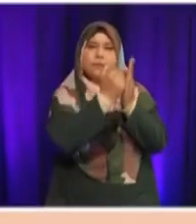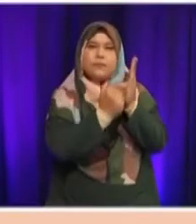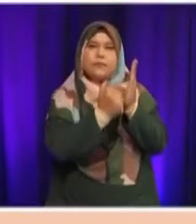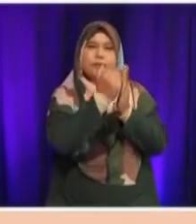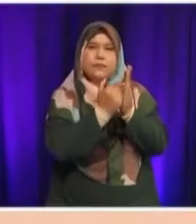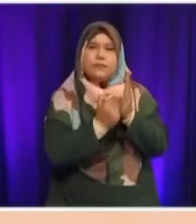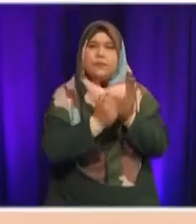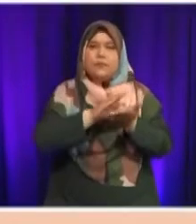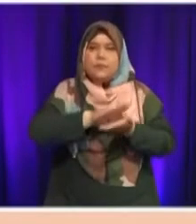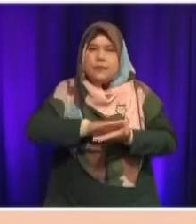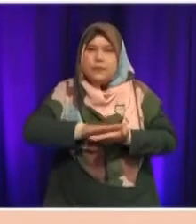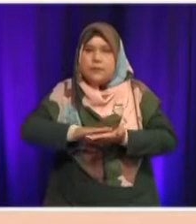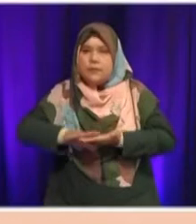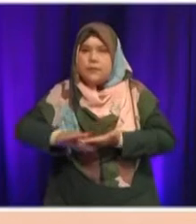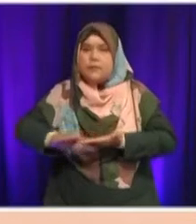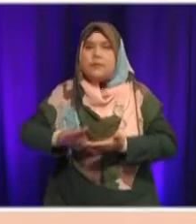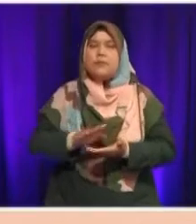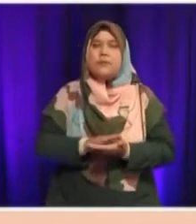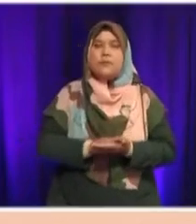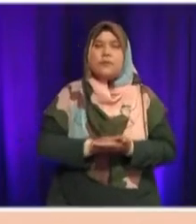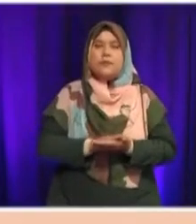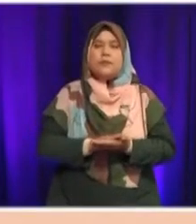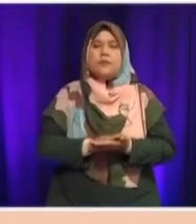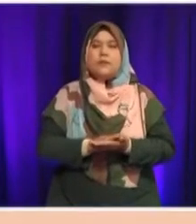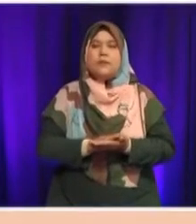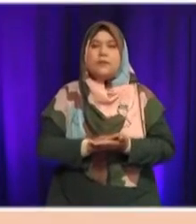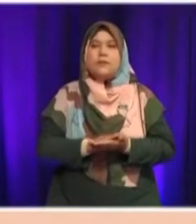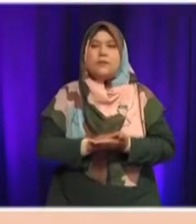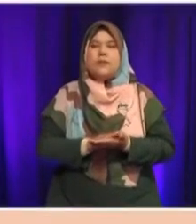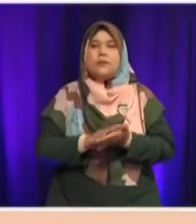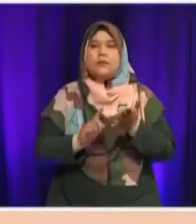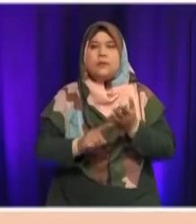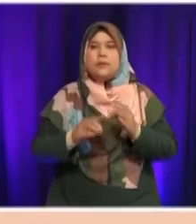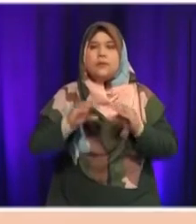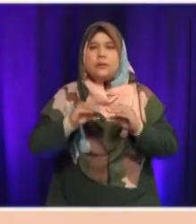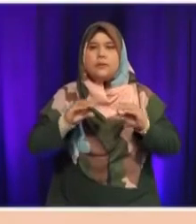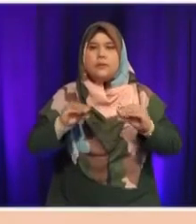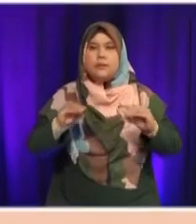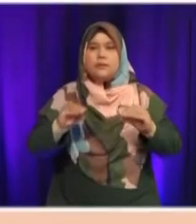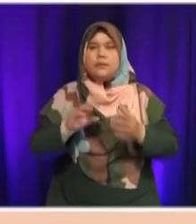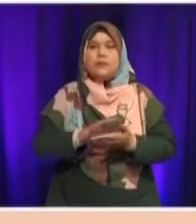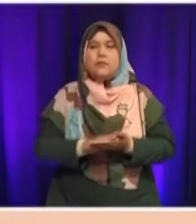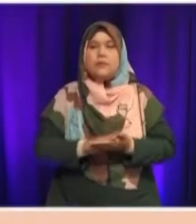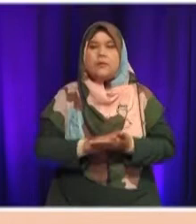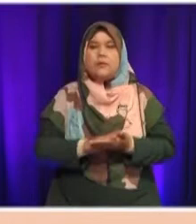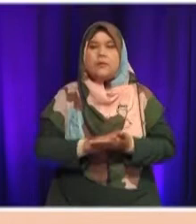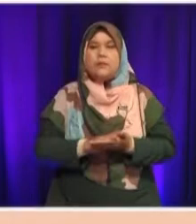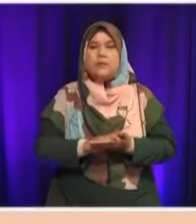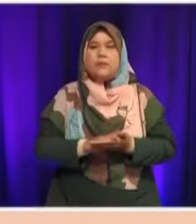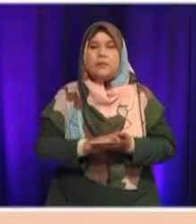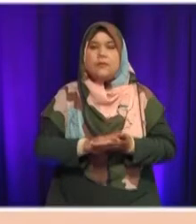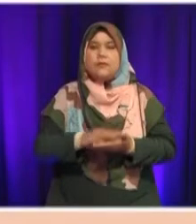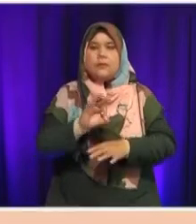cokelat di atas permukaan acuan dan kepingan Mama atau Mabes ya kita gunakan